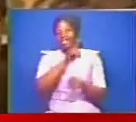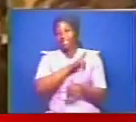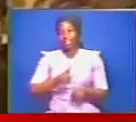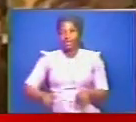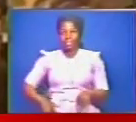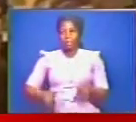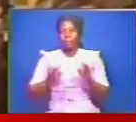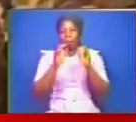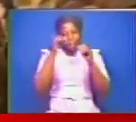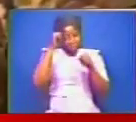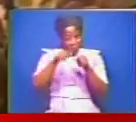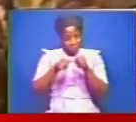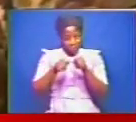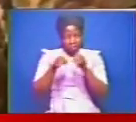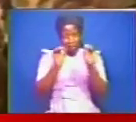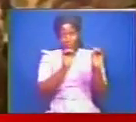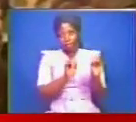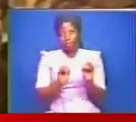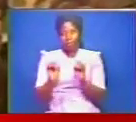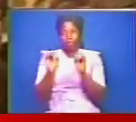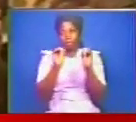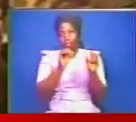Bwana. Yesu tukumbuke